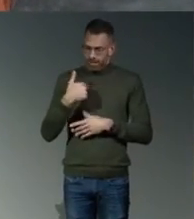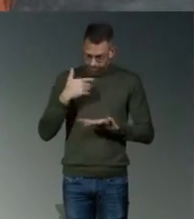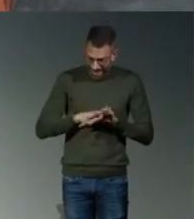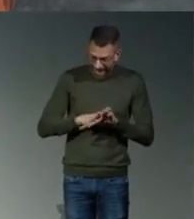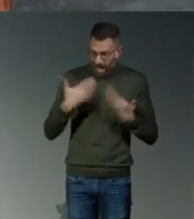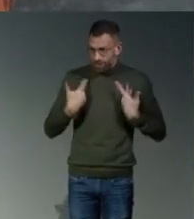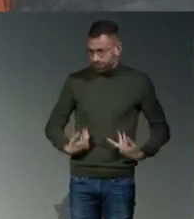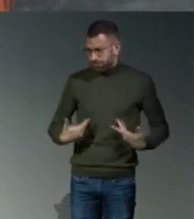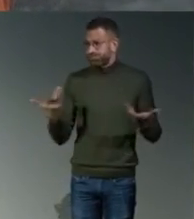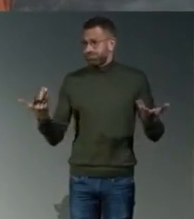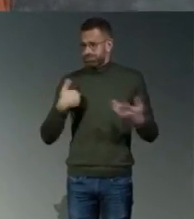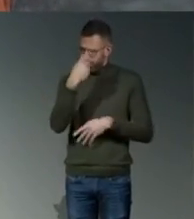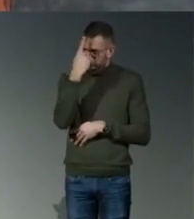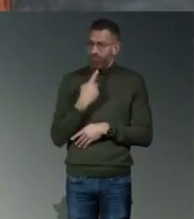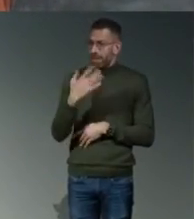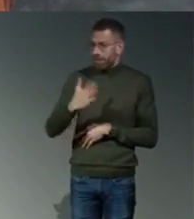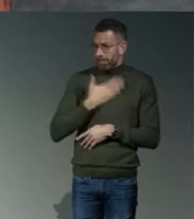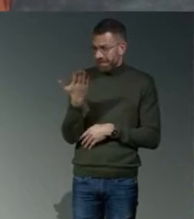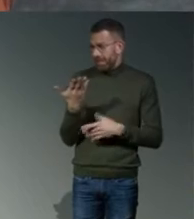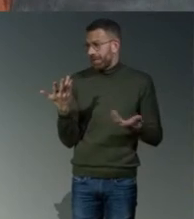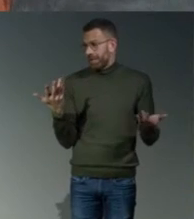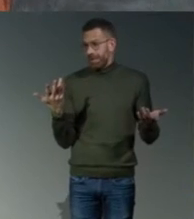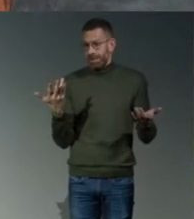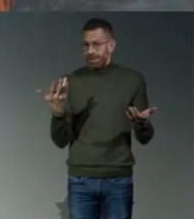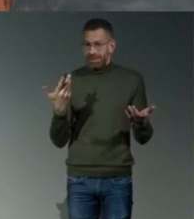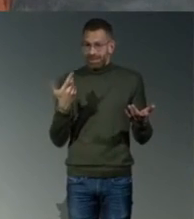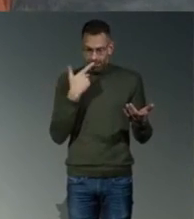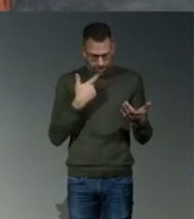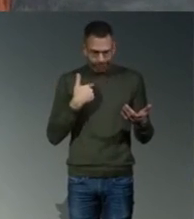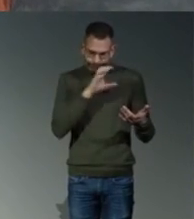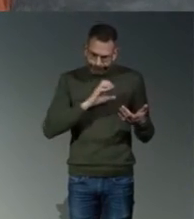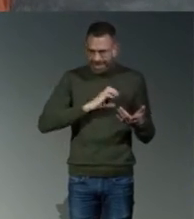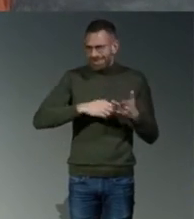avec encore une fois mon profil, de coder en Python,